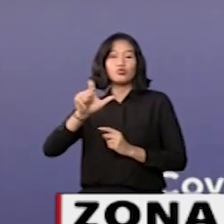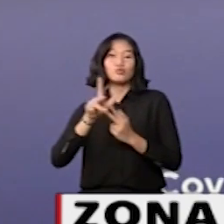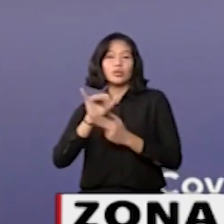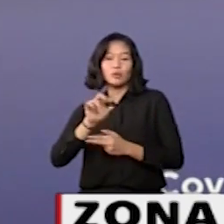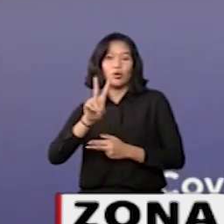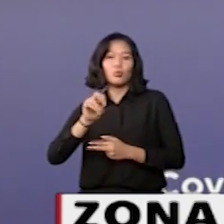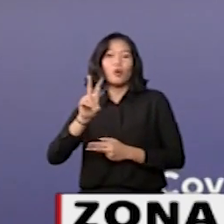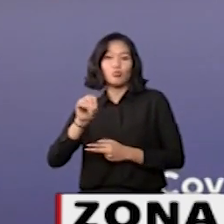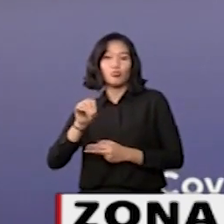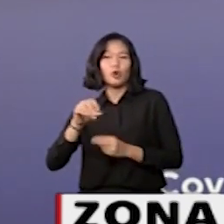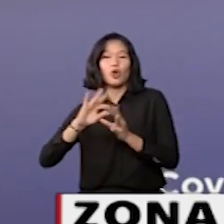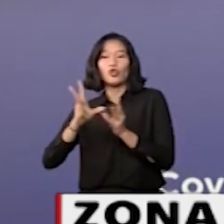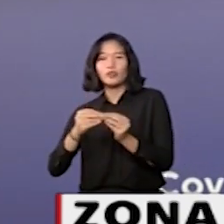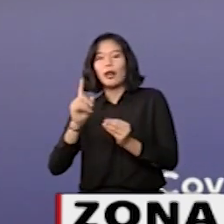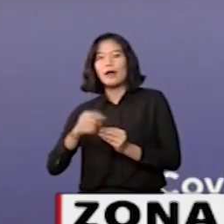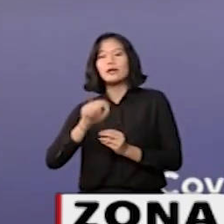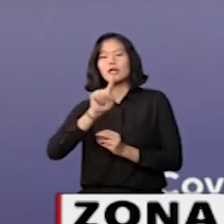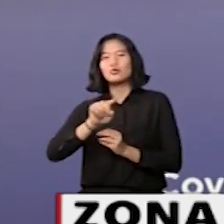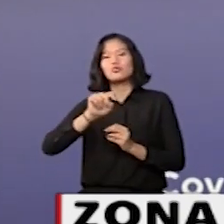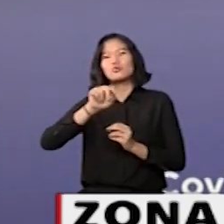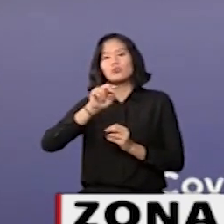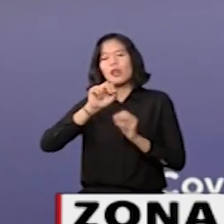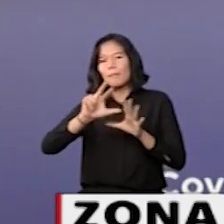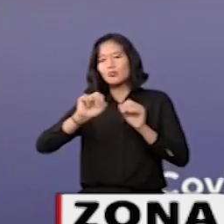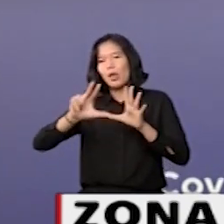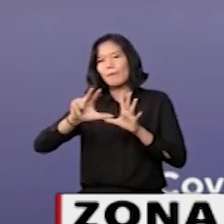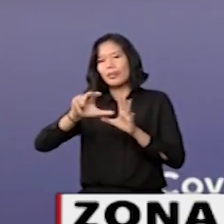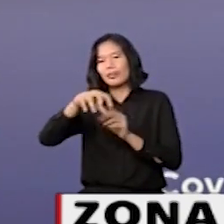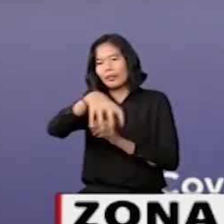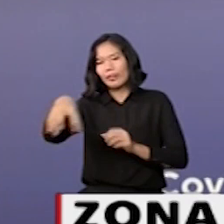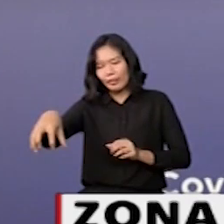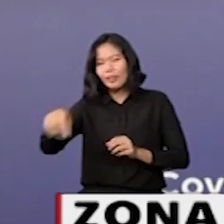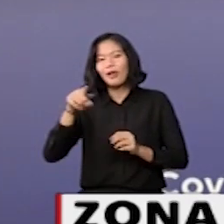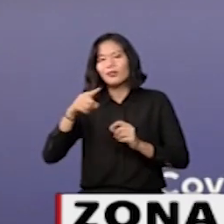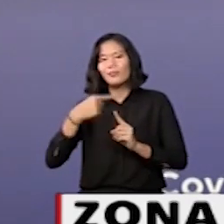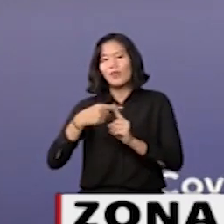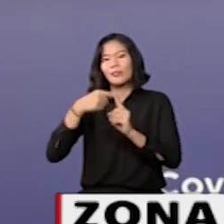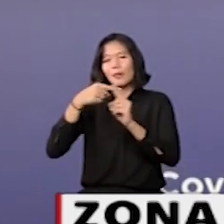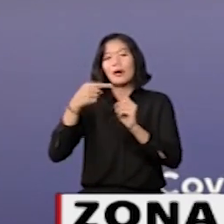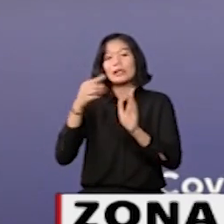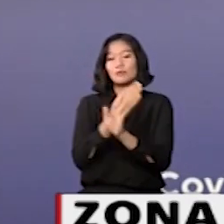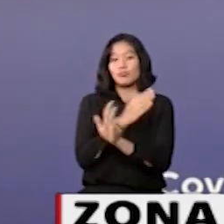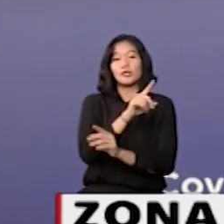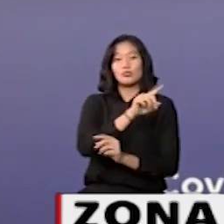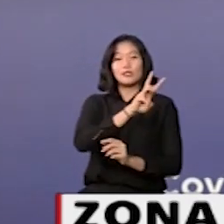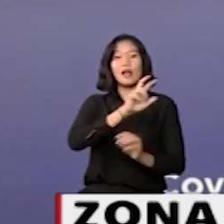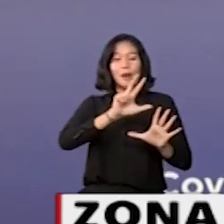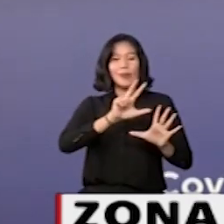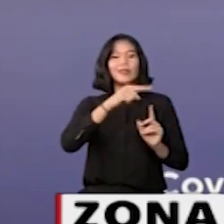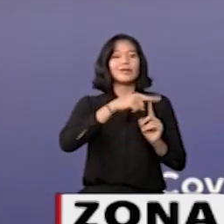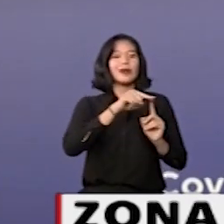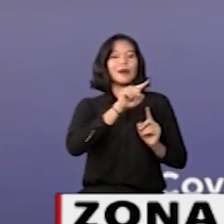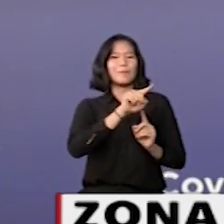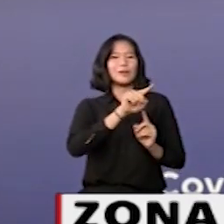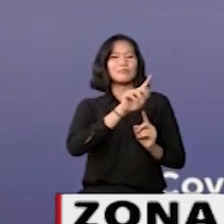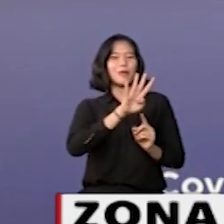Jun 2012 jumlah 188 daerah ini meningkat dari 138 di tanggal 14